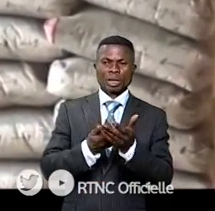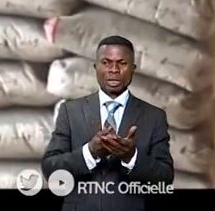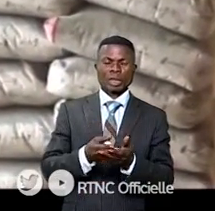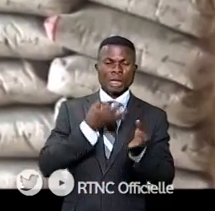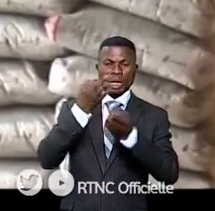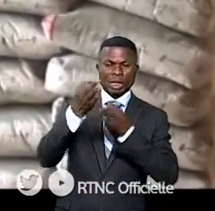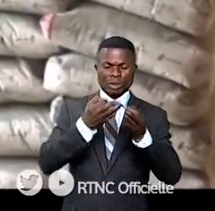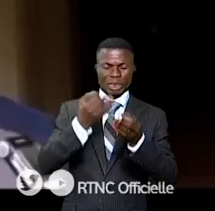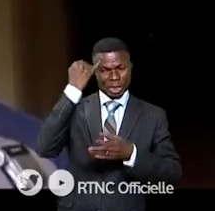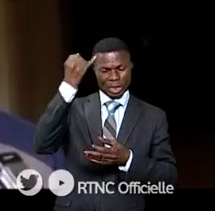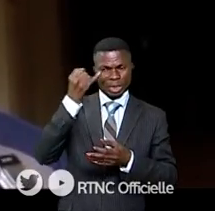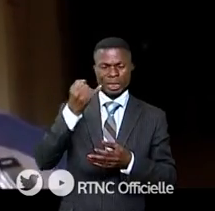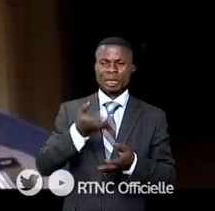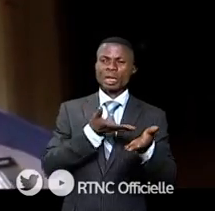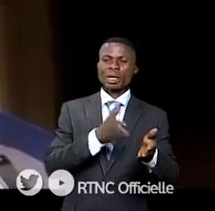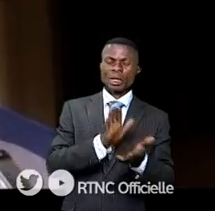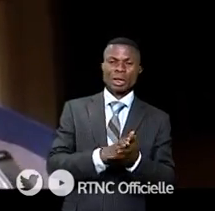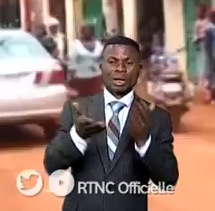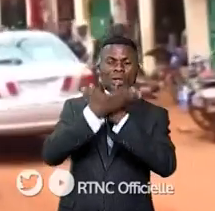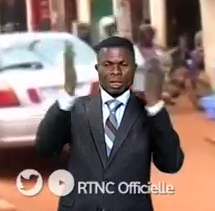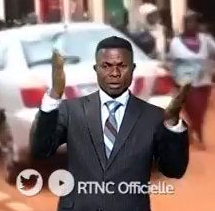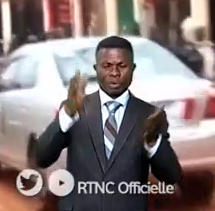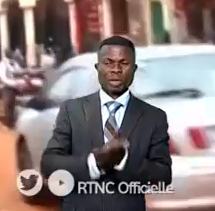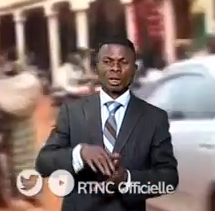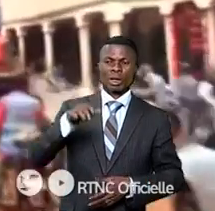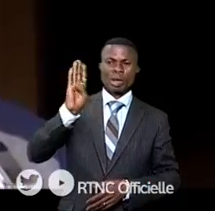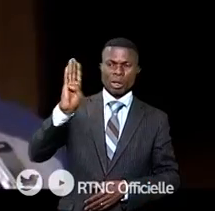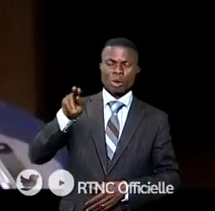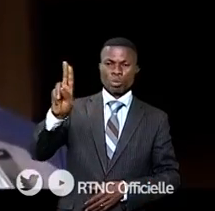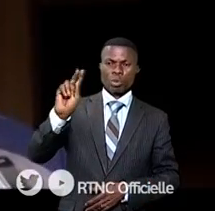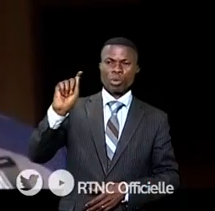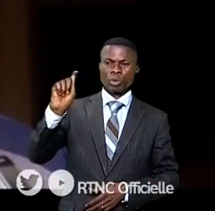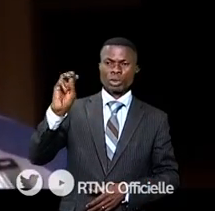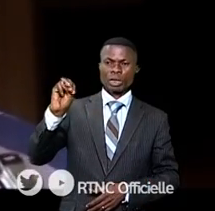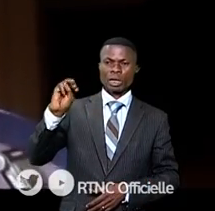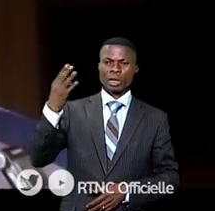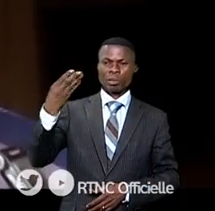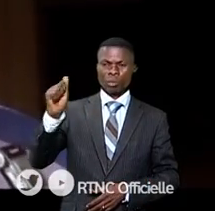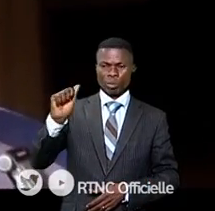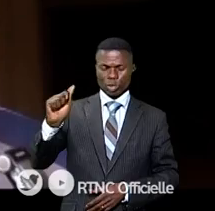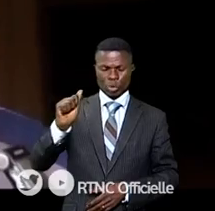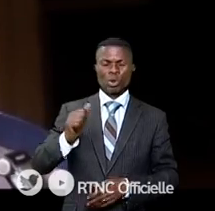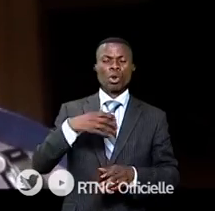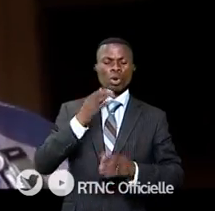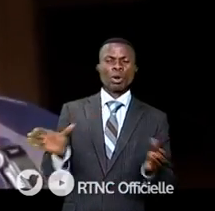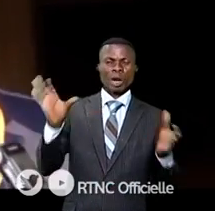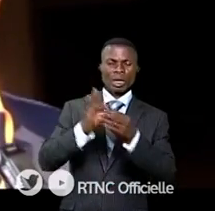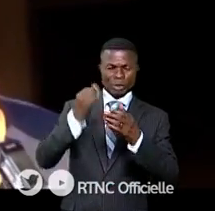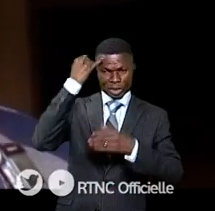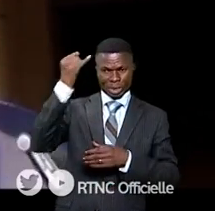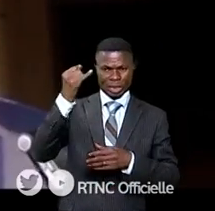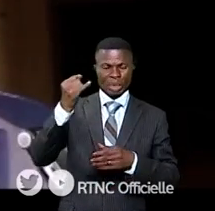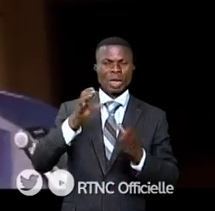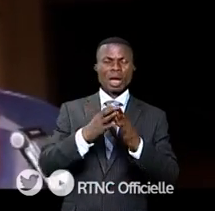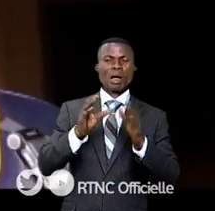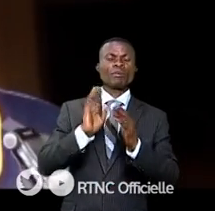donne ici le sens de cet acte. Si cette ville de Butembo est vraiment bâtie, c'est parce que les efforts ont été consentis par la